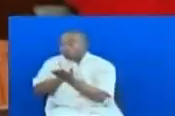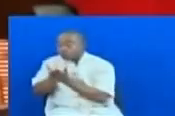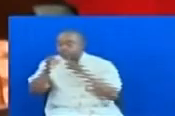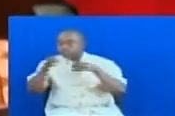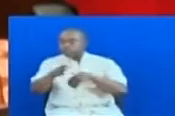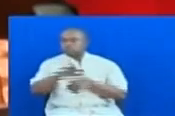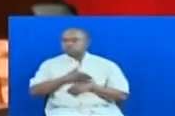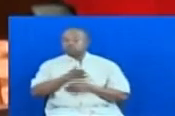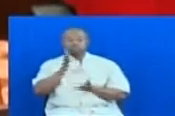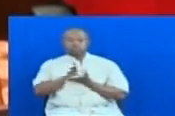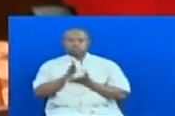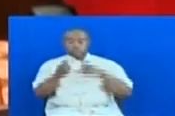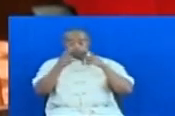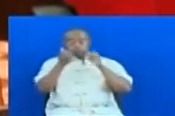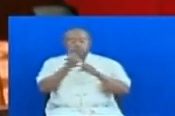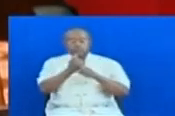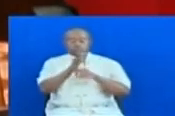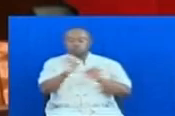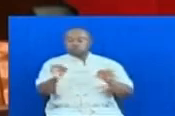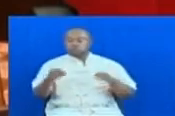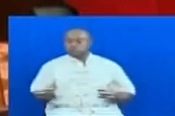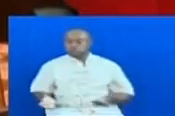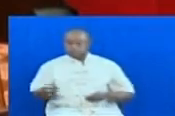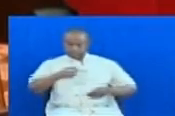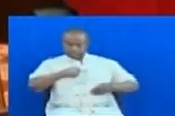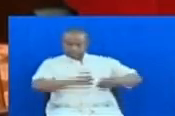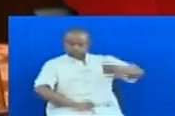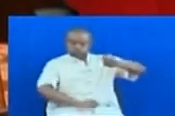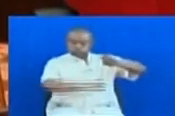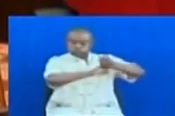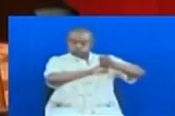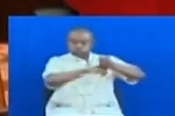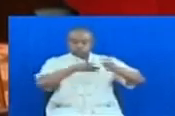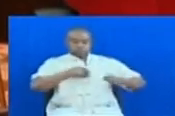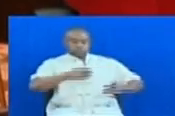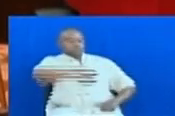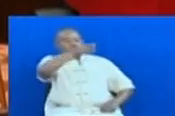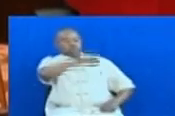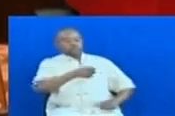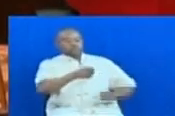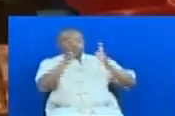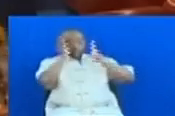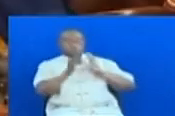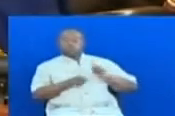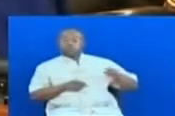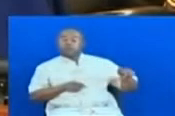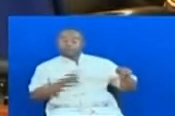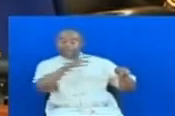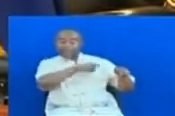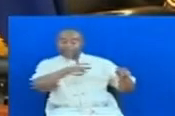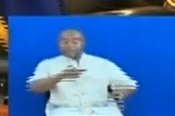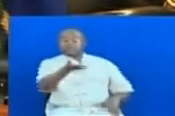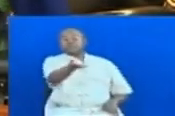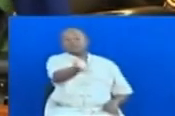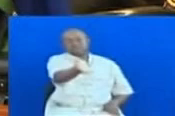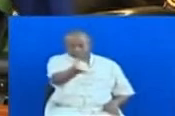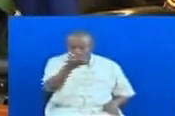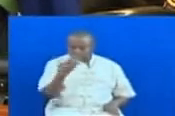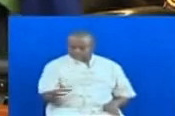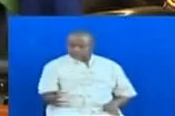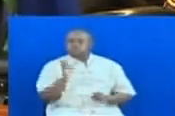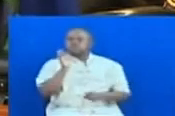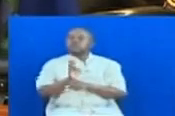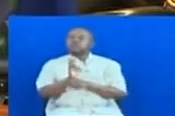kuona kazi nzuri inafanyika. Kwa hiyo naungana nanyi kumpongeza sana Mheshimiwa Rais kwa usimamizi mzuri